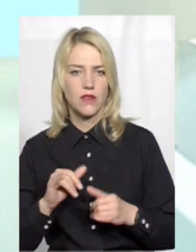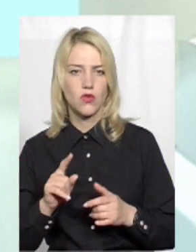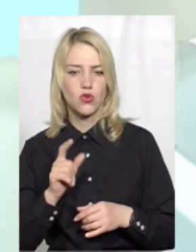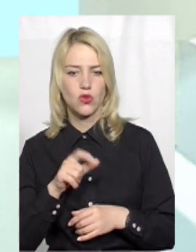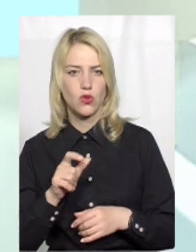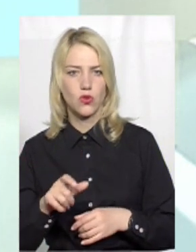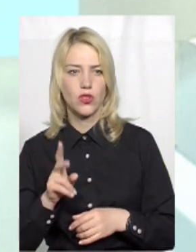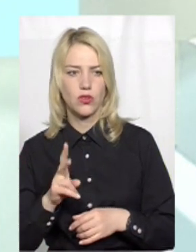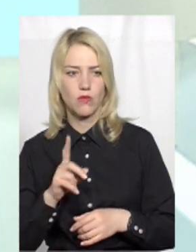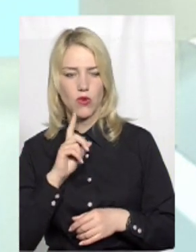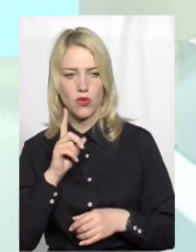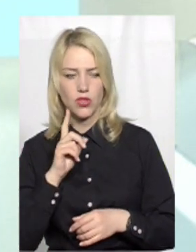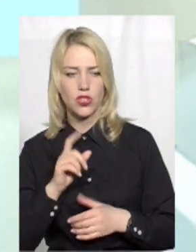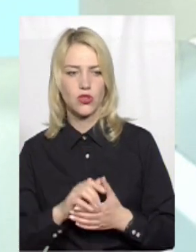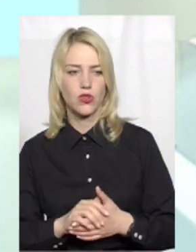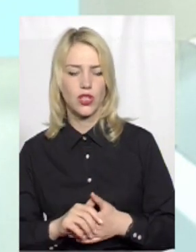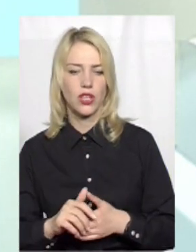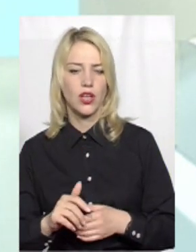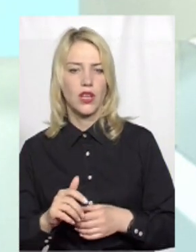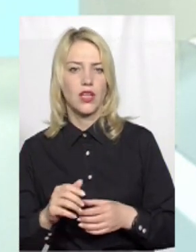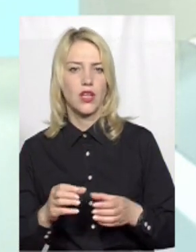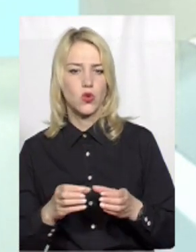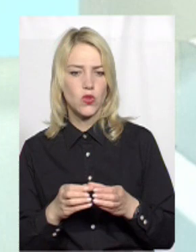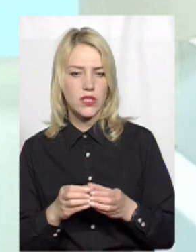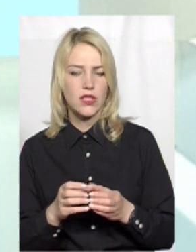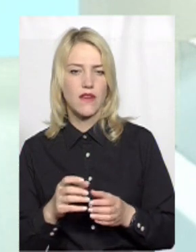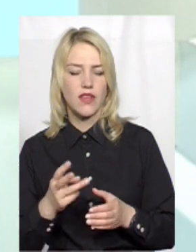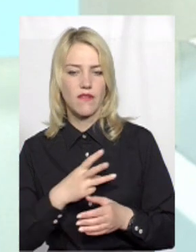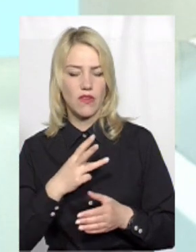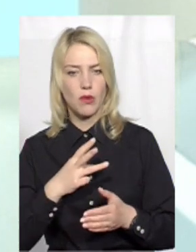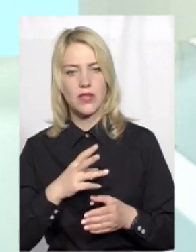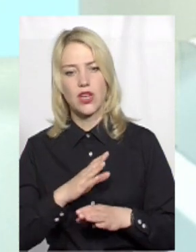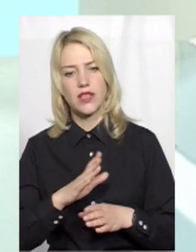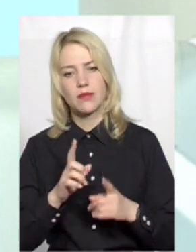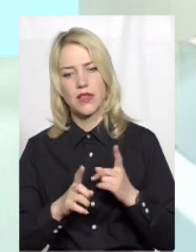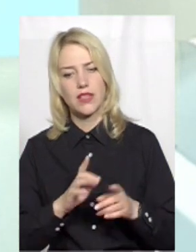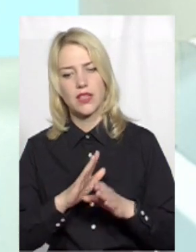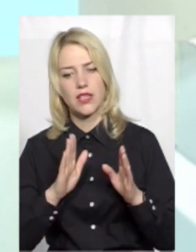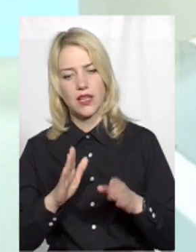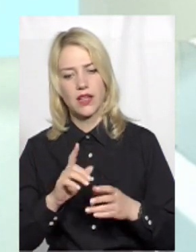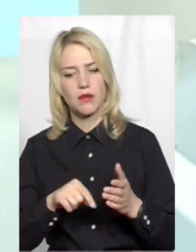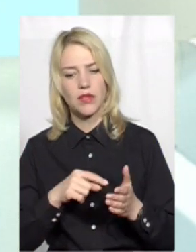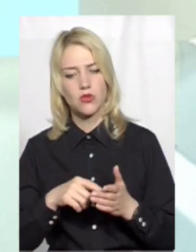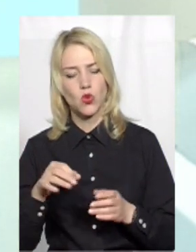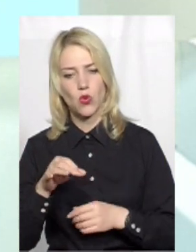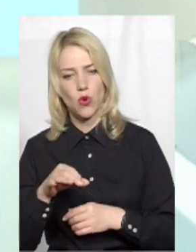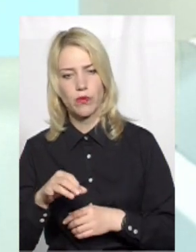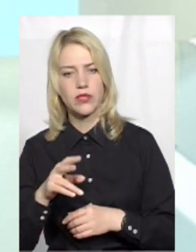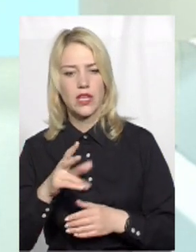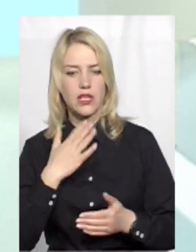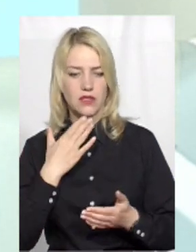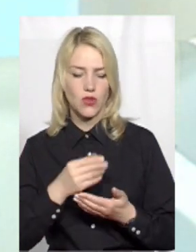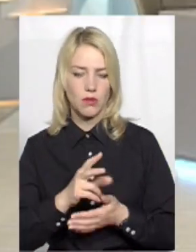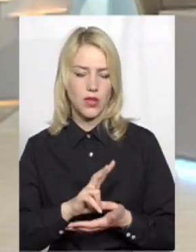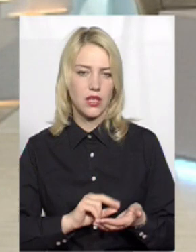люди з такої молодіжної тусівки виявили бажання змінювати не тільки місто, а й область своїм прикладом, своїм досвідом.